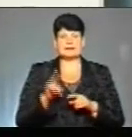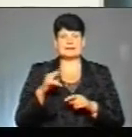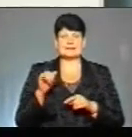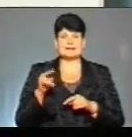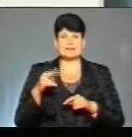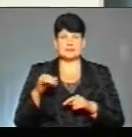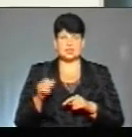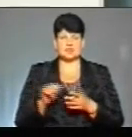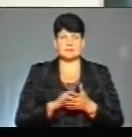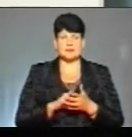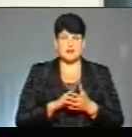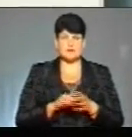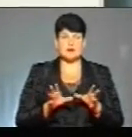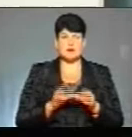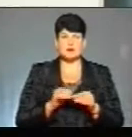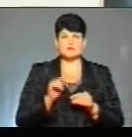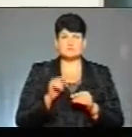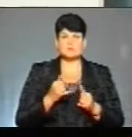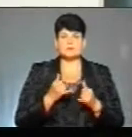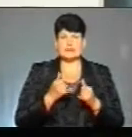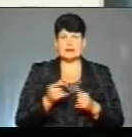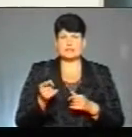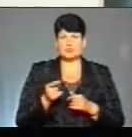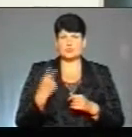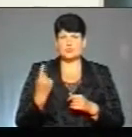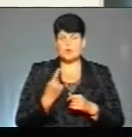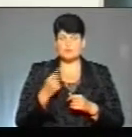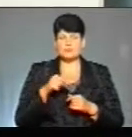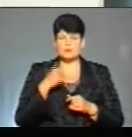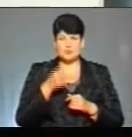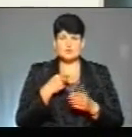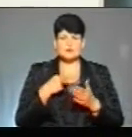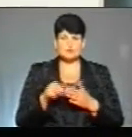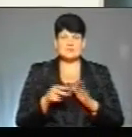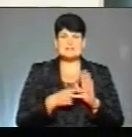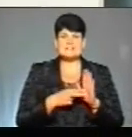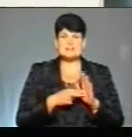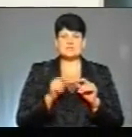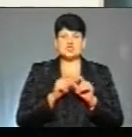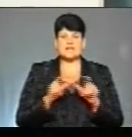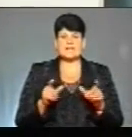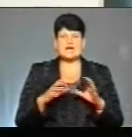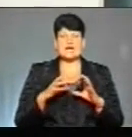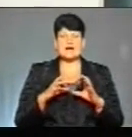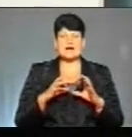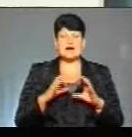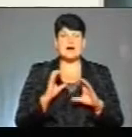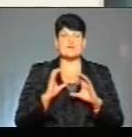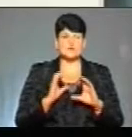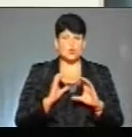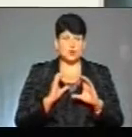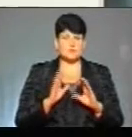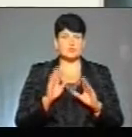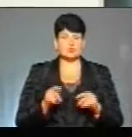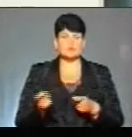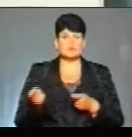дидактичного матеріалу. Разом з тим, для Тернопільської області цьогоріч закуплено вже 7 шкільних автобусів, які